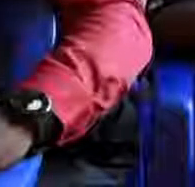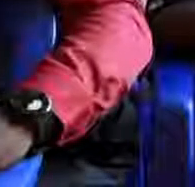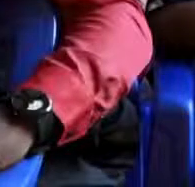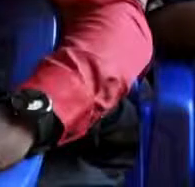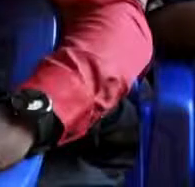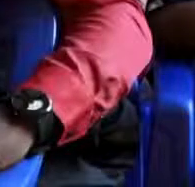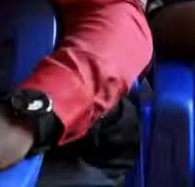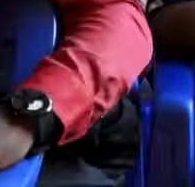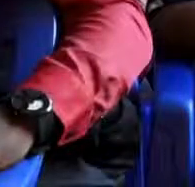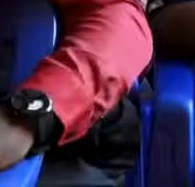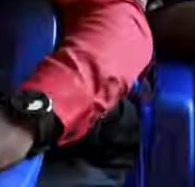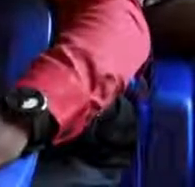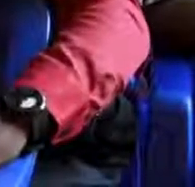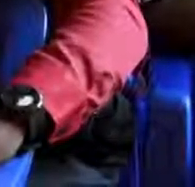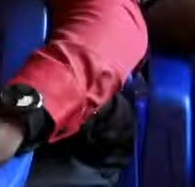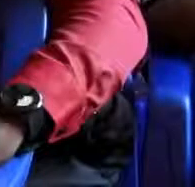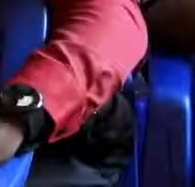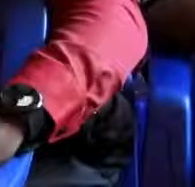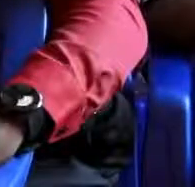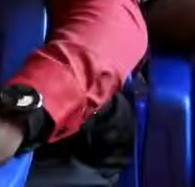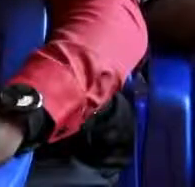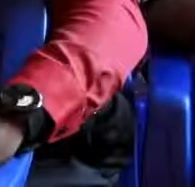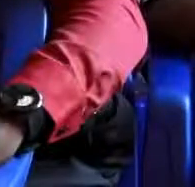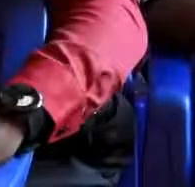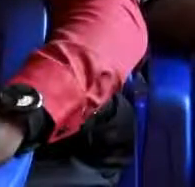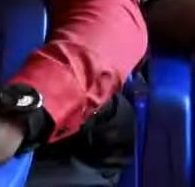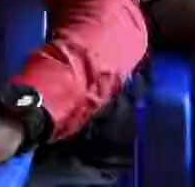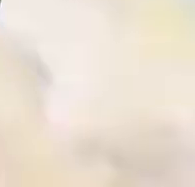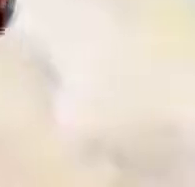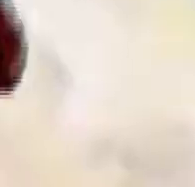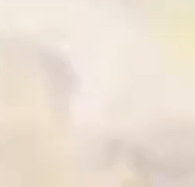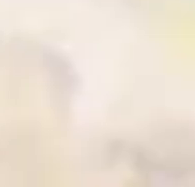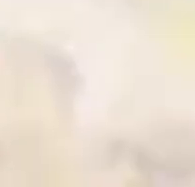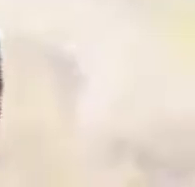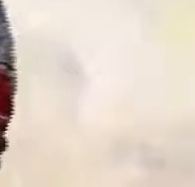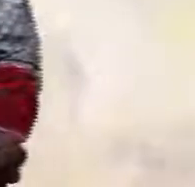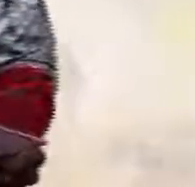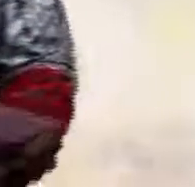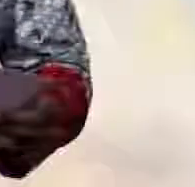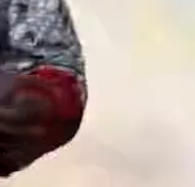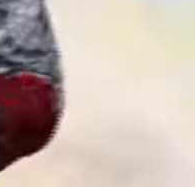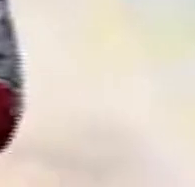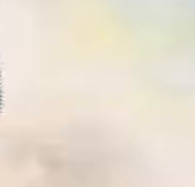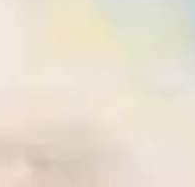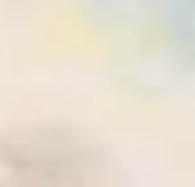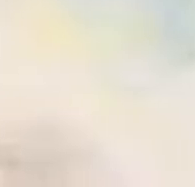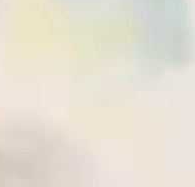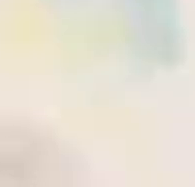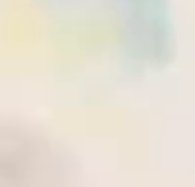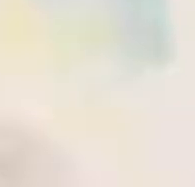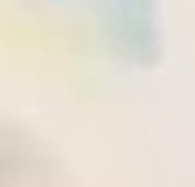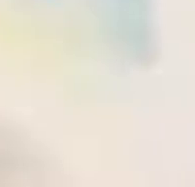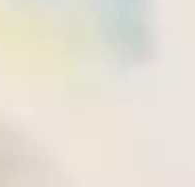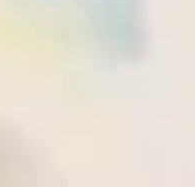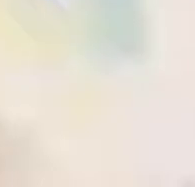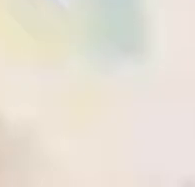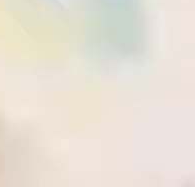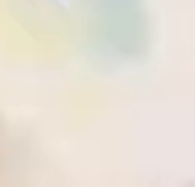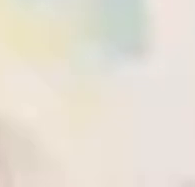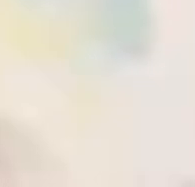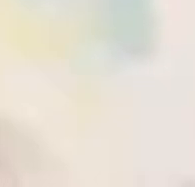hatimaye. Kinyerezi 2019. Nitumie fursa hii ya pekee kukukaribisha